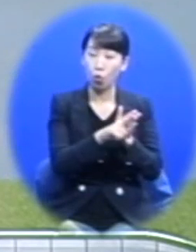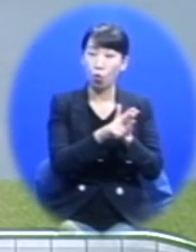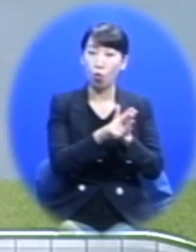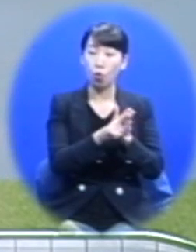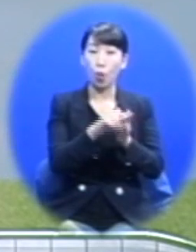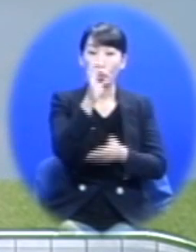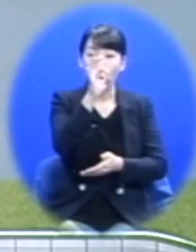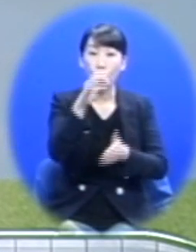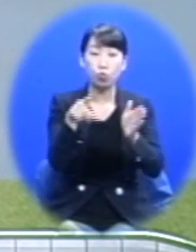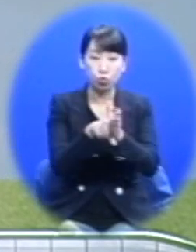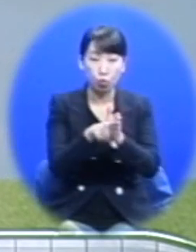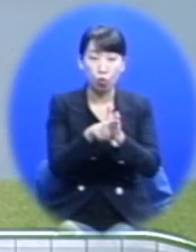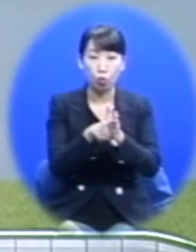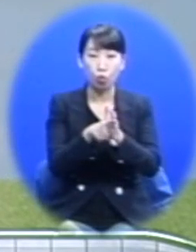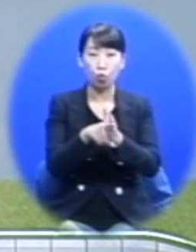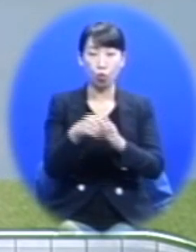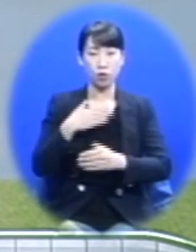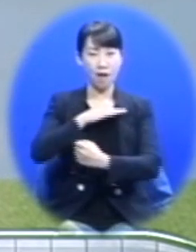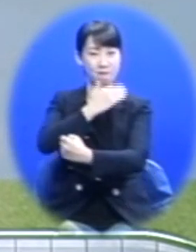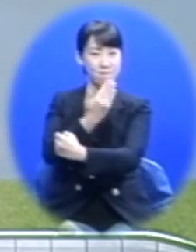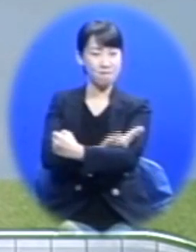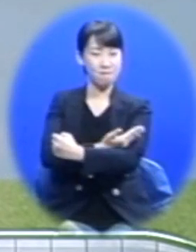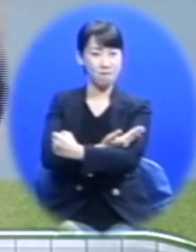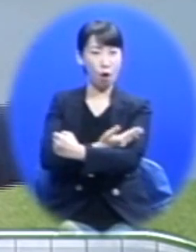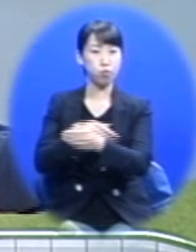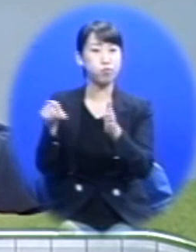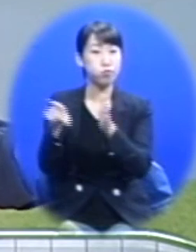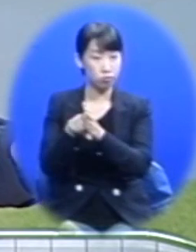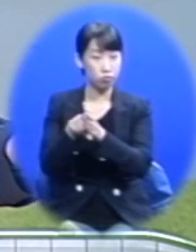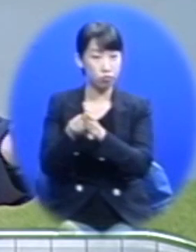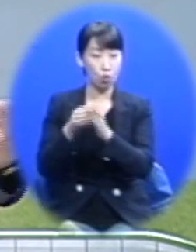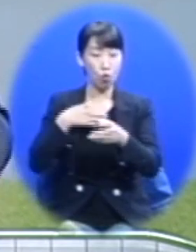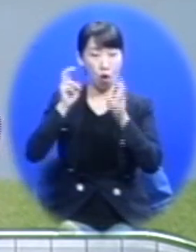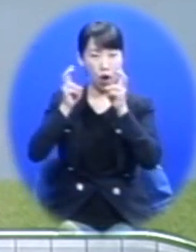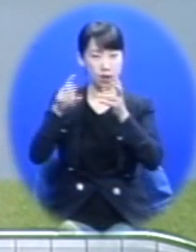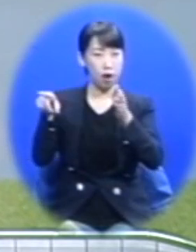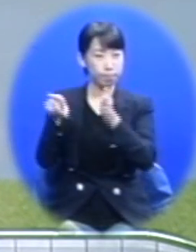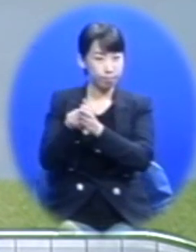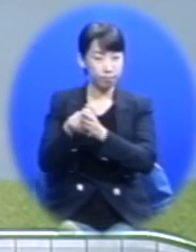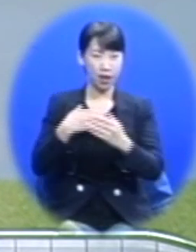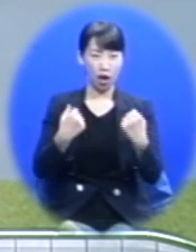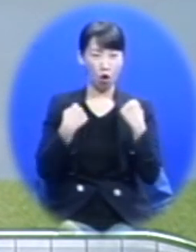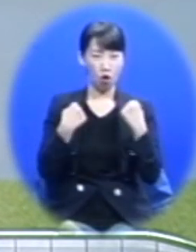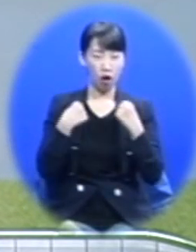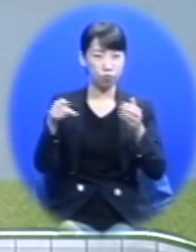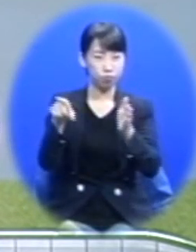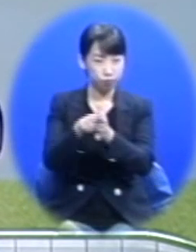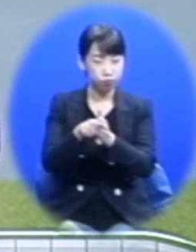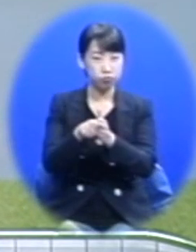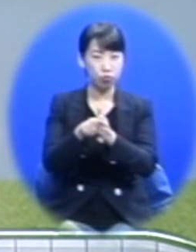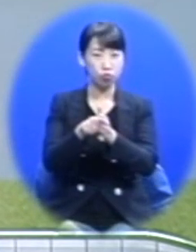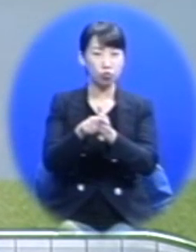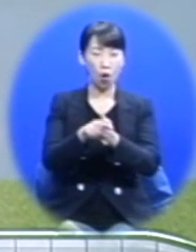때는 돈을 의지하고 어떤 때는 자신의 능력이나 자기가 다니는 직장이나 자신의 건강이나 자신의